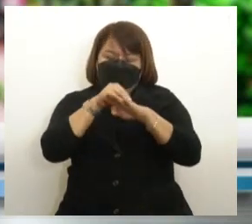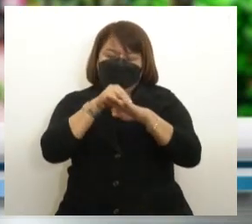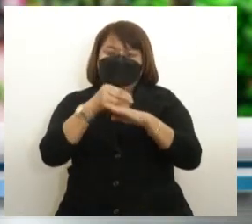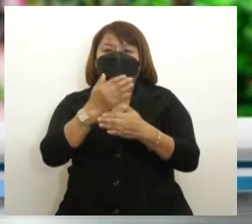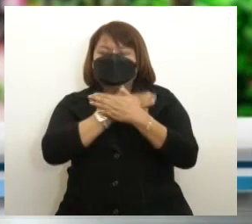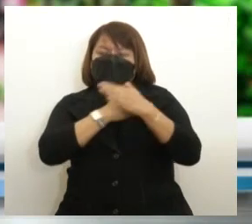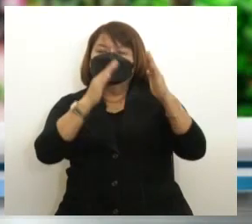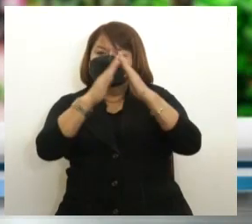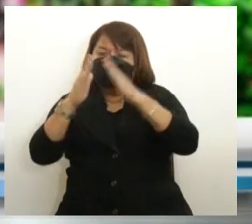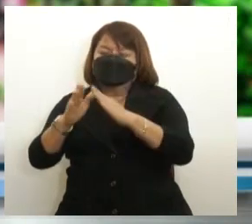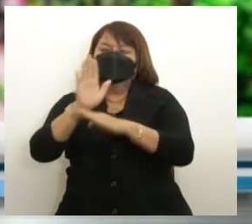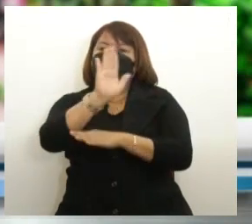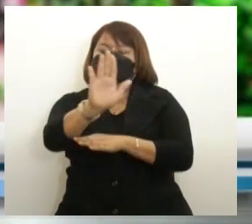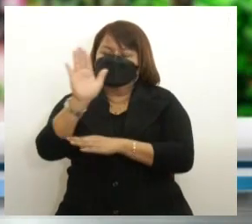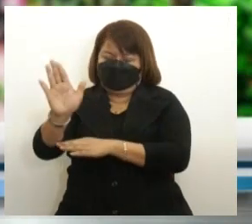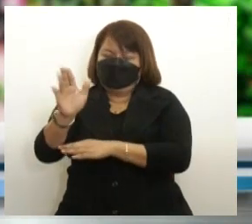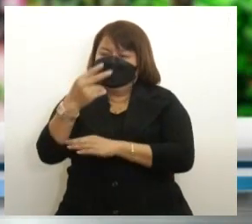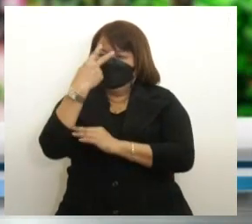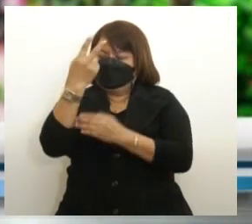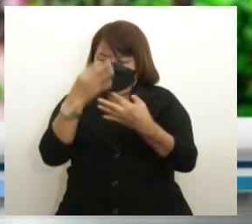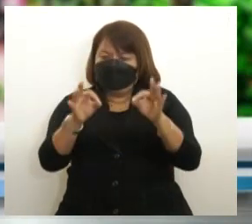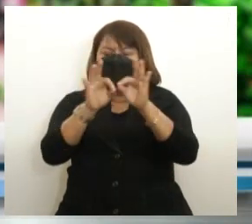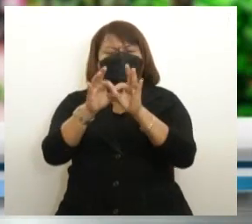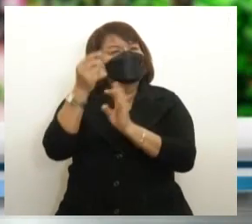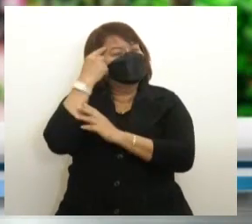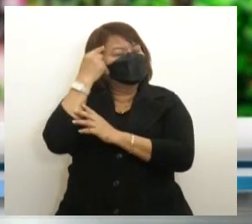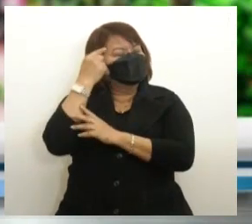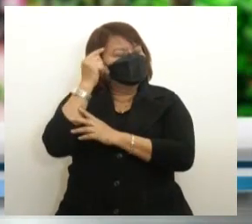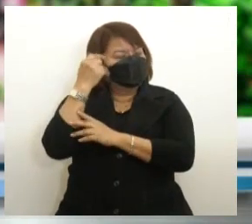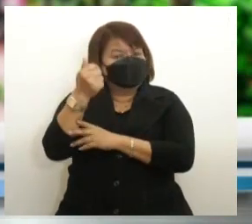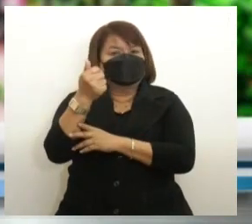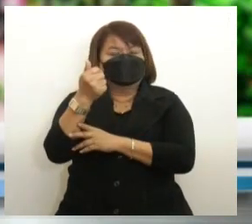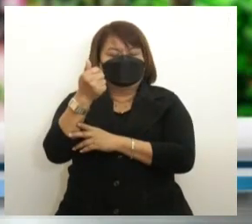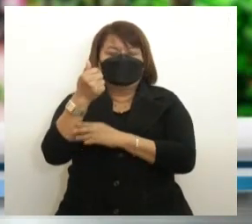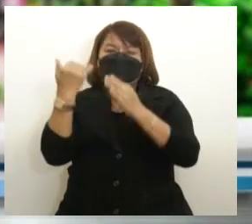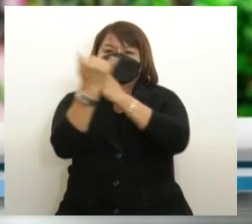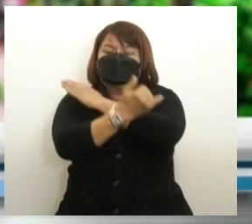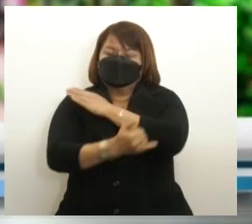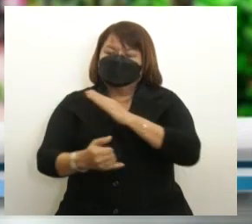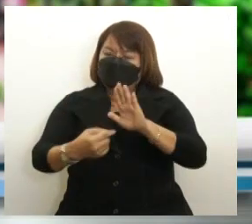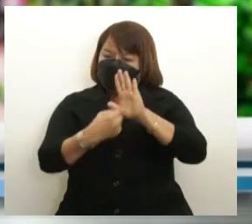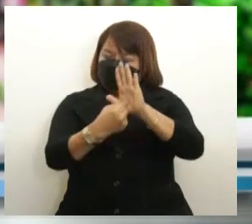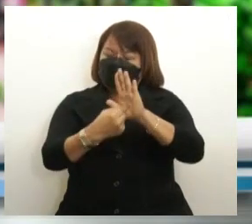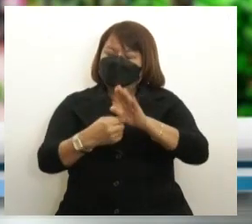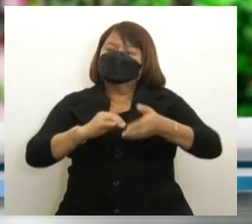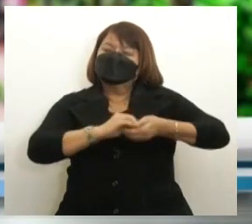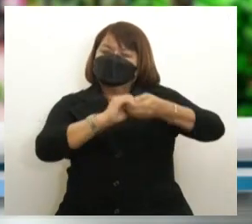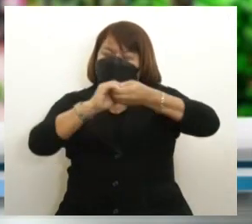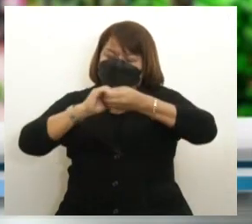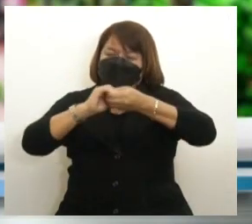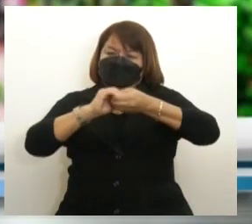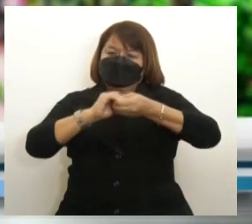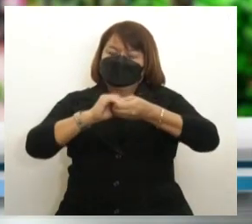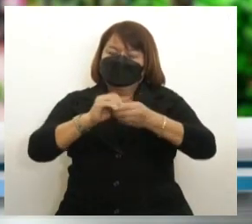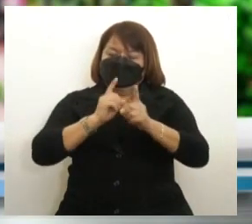นเองนักเรียนได้เห็นคุณค่ามีทัศนคติที่ดีต่อบ้านเมืองการแสดงออกถึงความสามัคคีตามพระบ